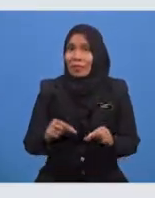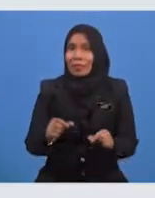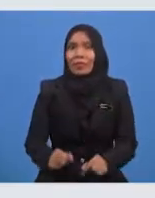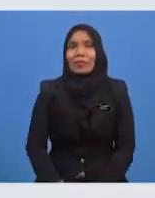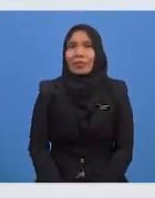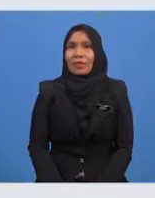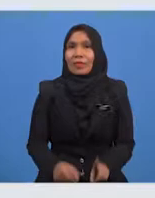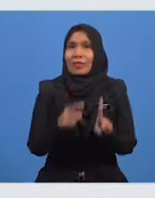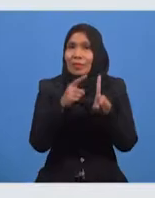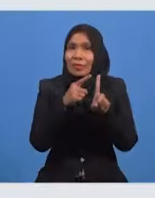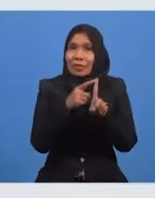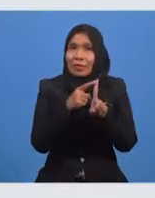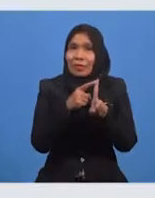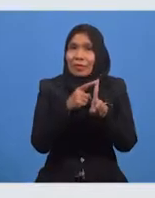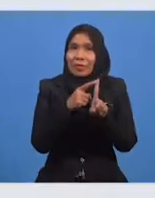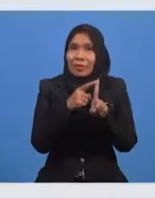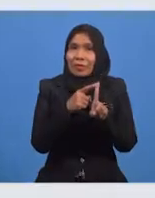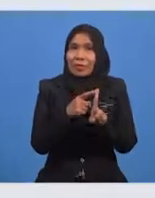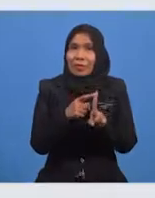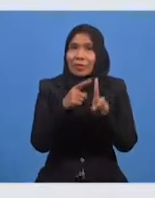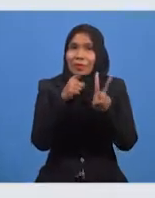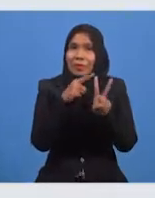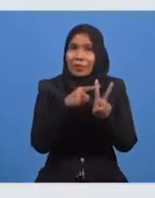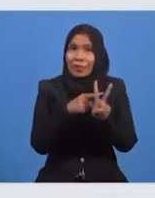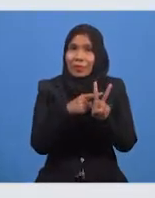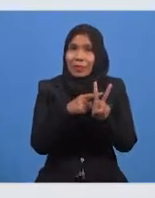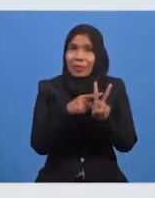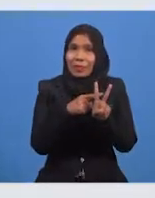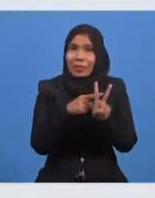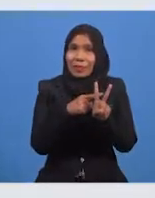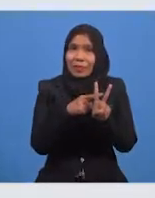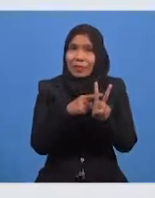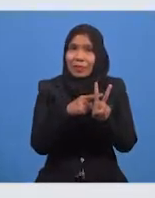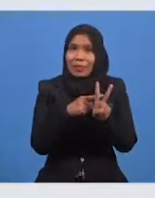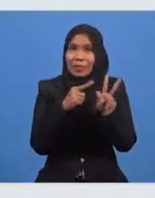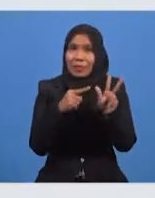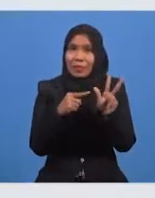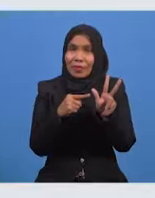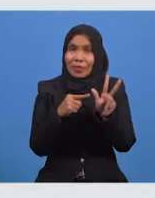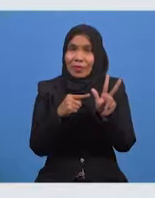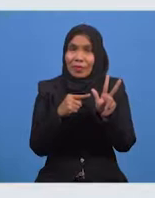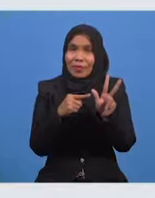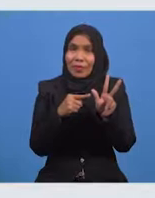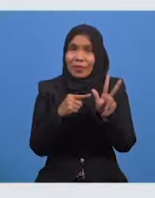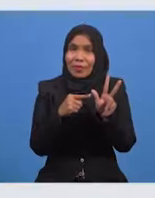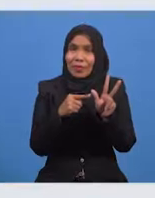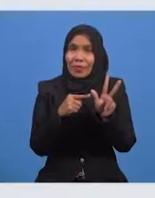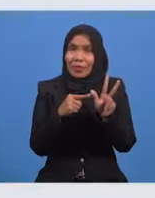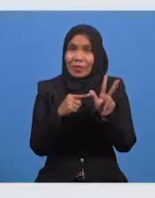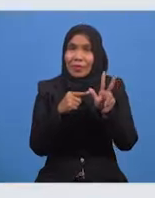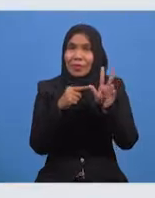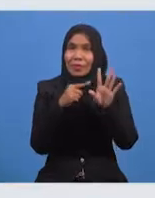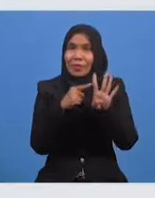gaya pengurusan laissez-faire, gaya pengurusan sokongan, gaya pengurusan sederhana, gaya